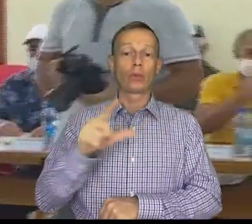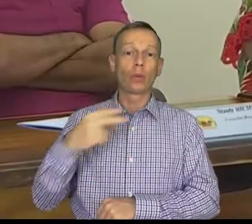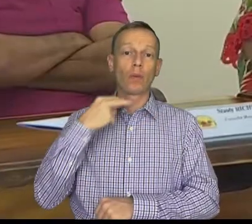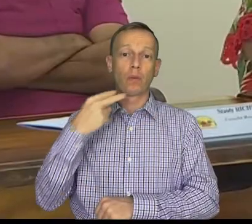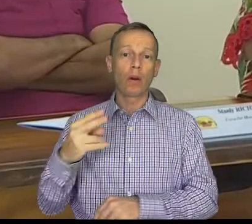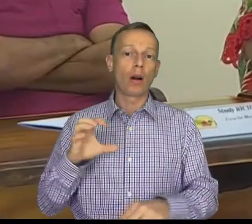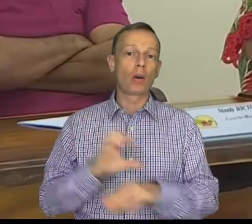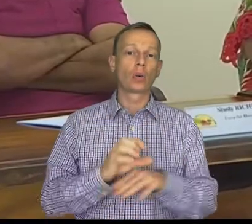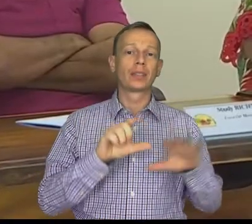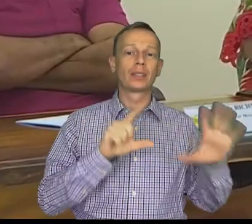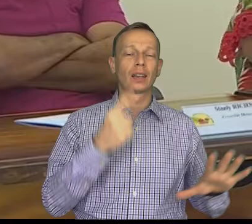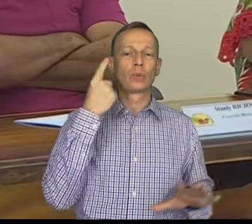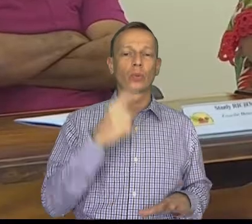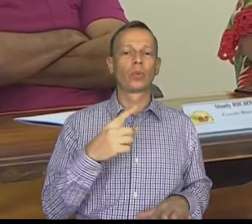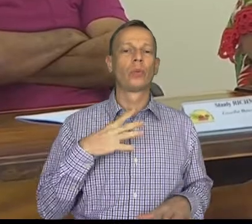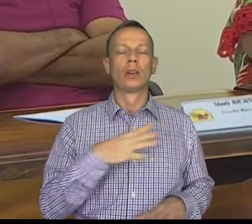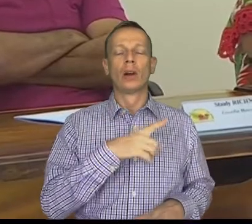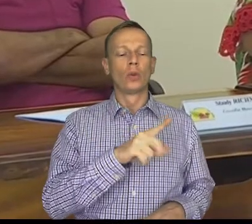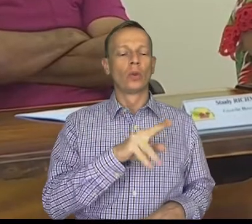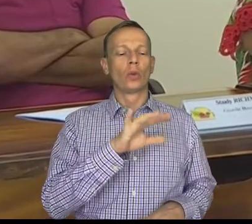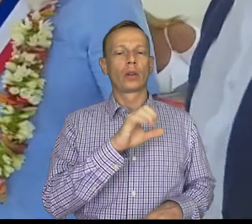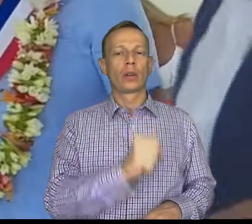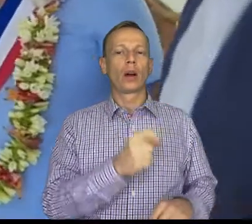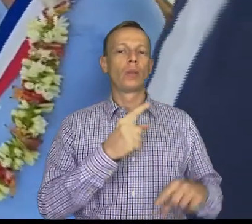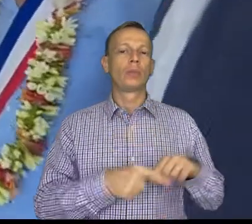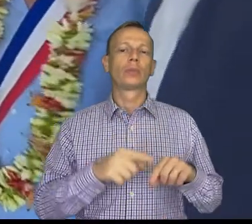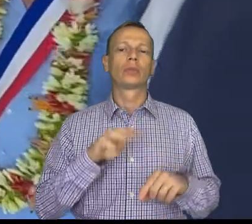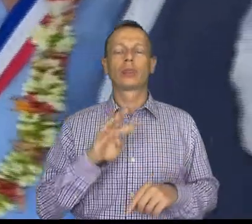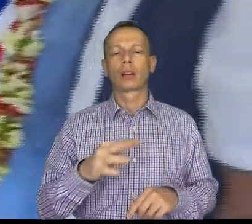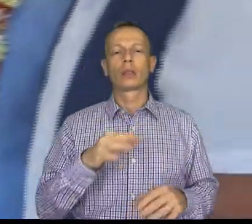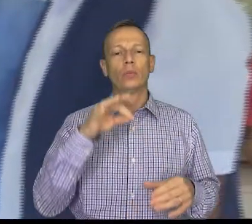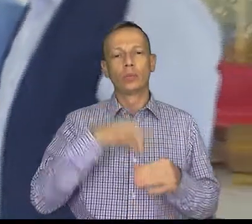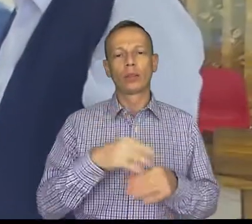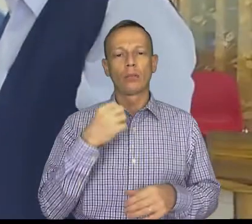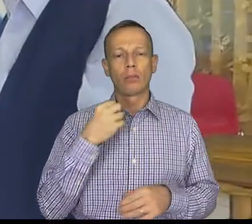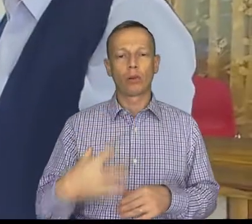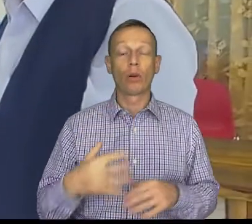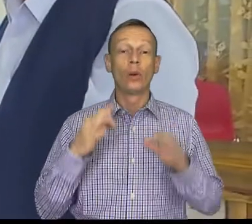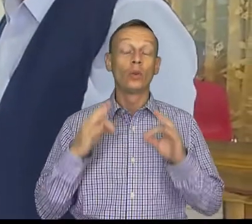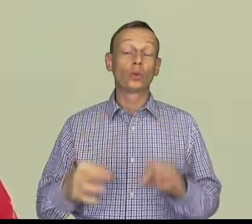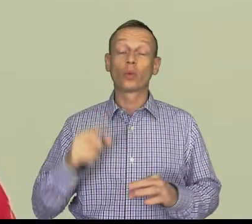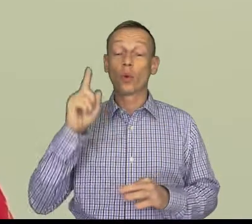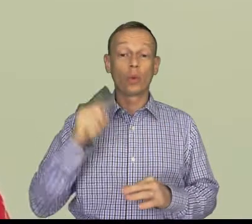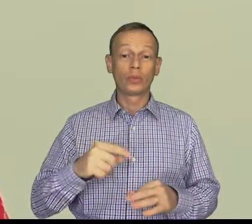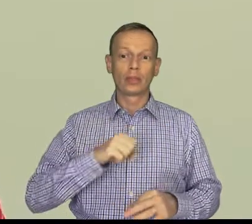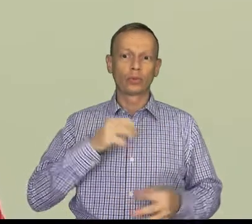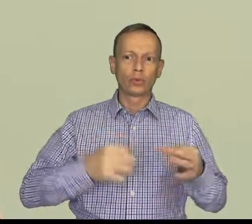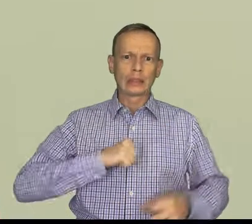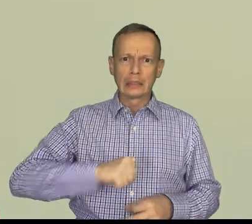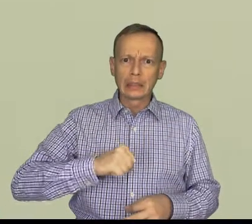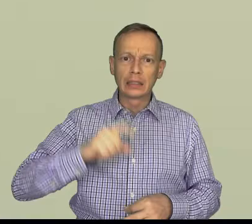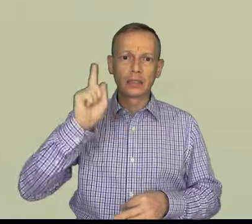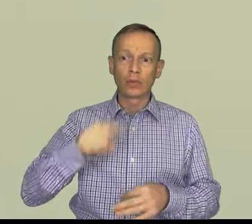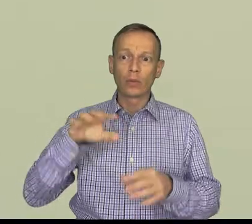7 pour Béatrice Lucas et 4 bulletins blancs. En effet, pressé par la justice, Anthony jamais accepté de procéder au vote du maire